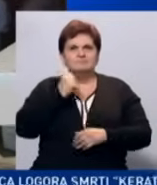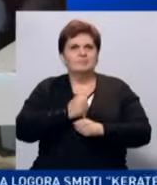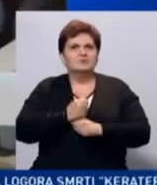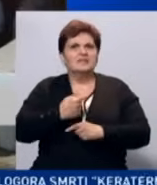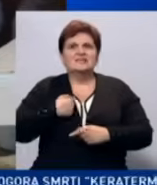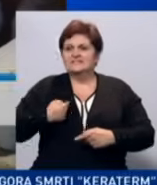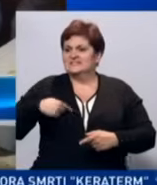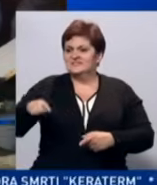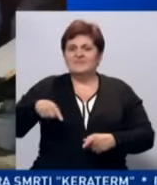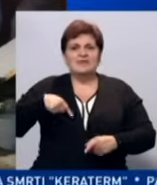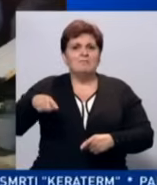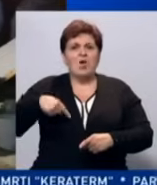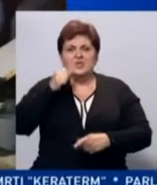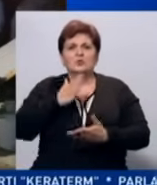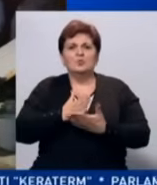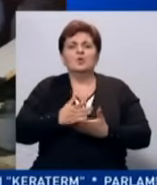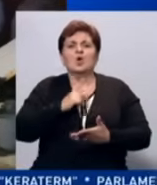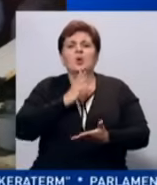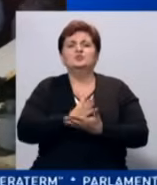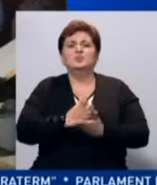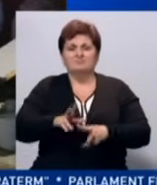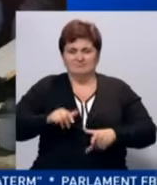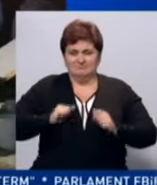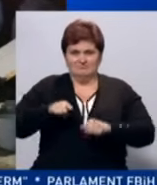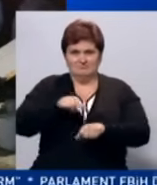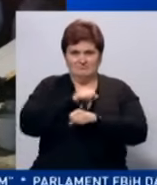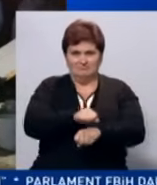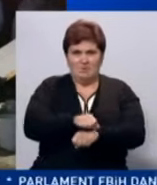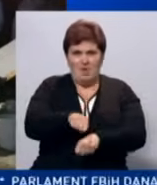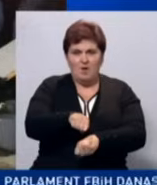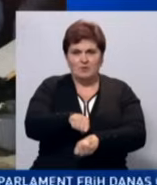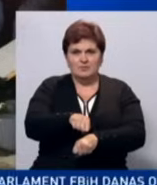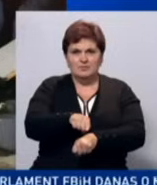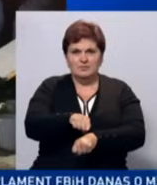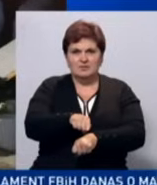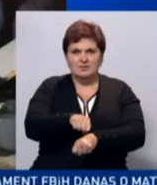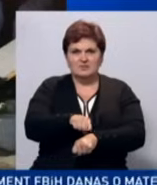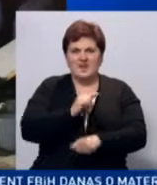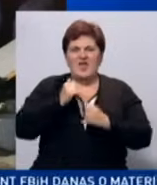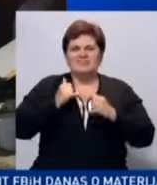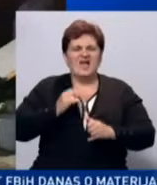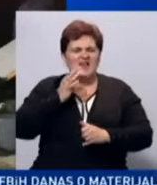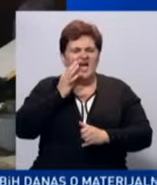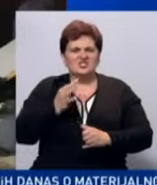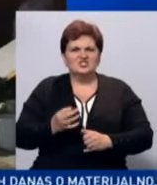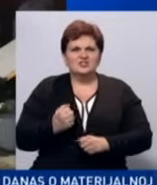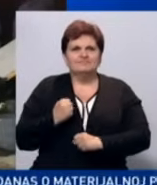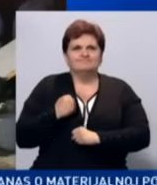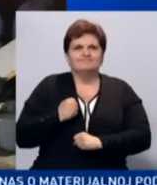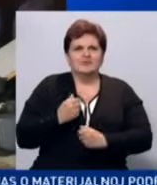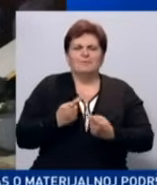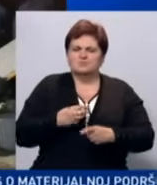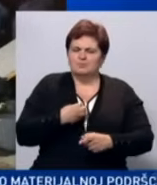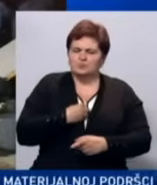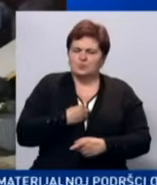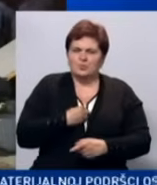svi ovi moji sapatnici ili su narodnjaci koji su proživjeli Golgote Keraterma sigurno današnji dan nose sa posebnom tugom i